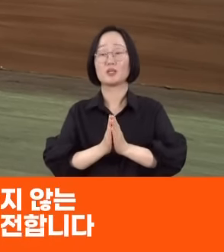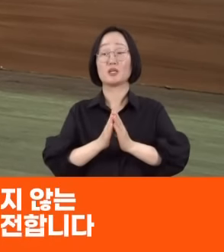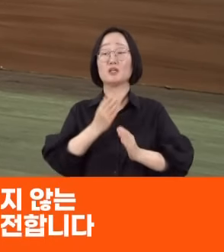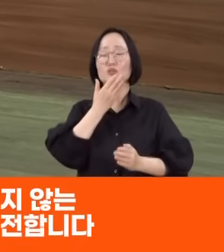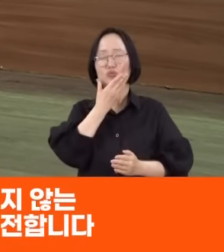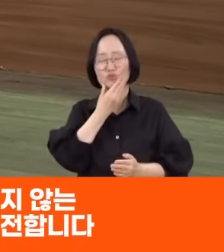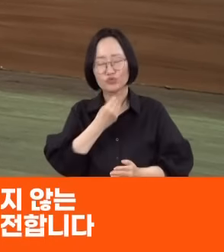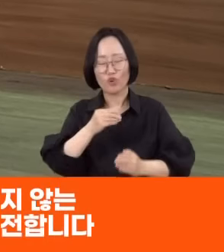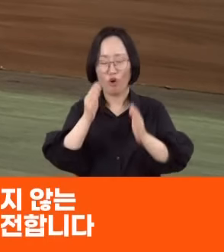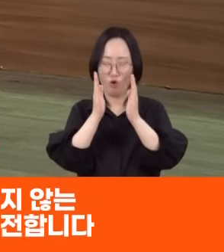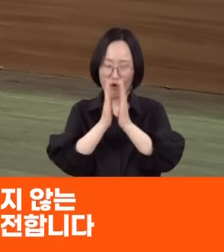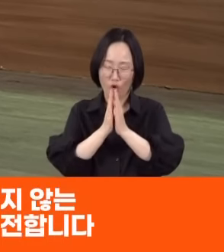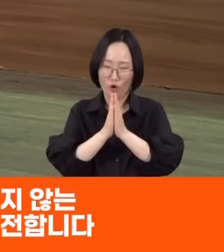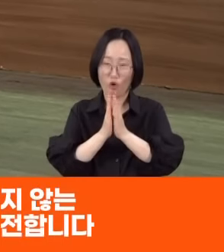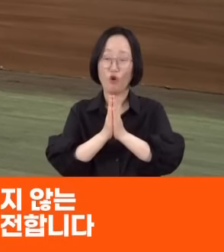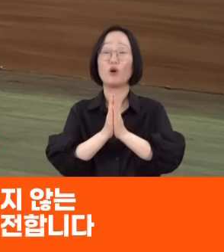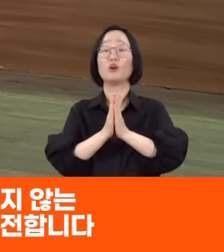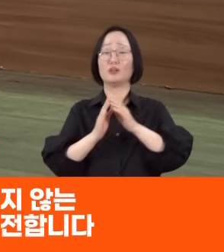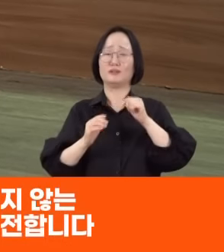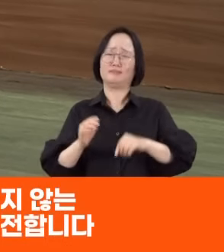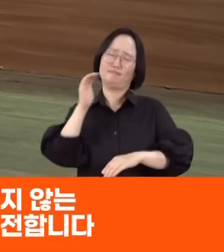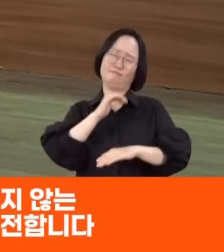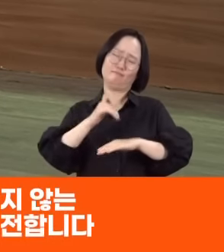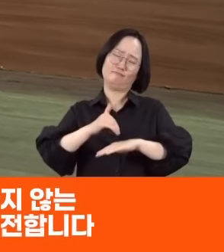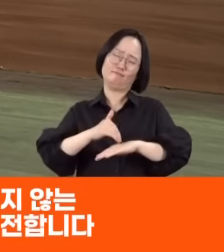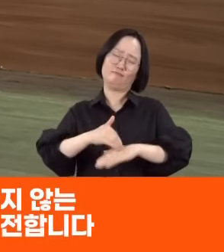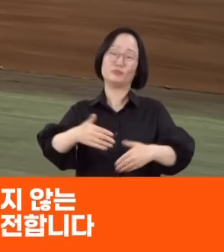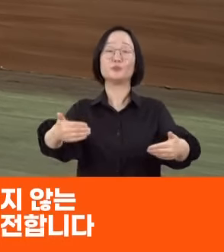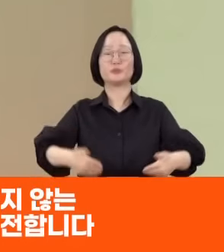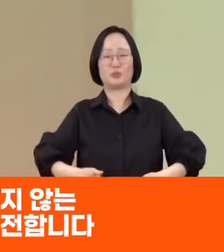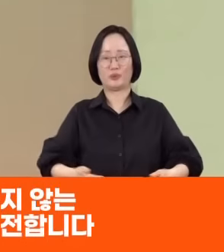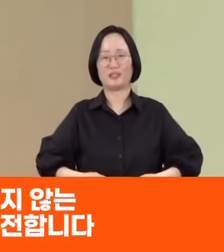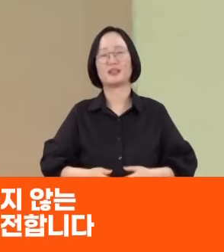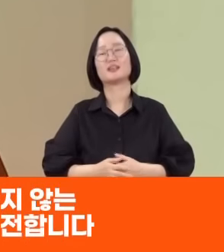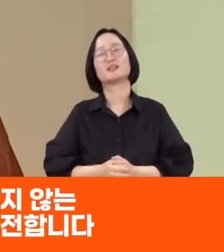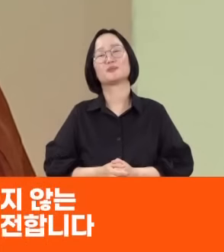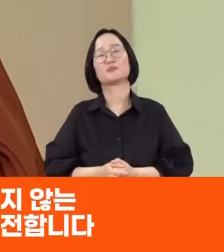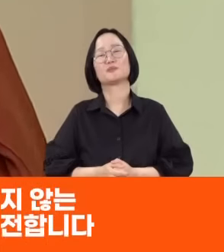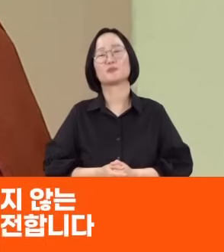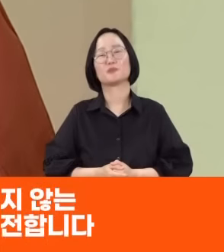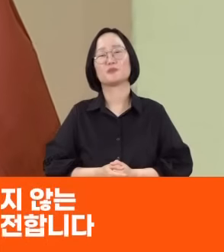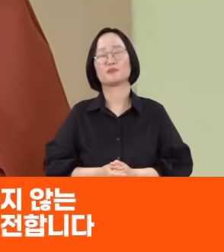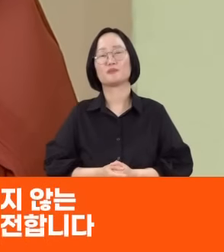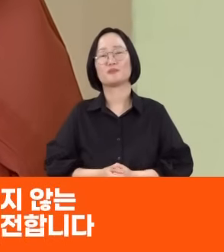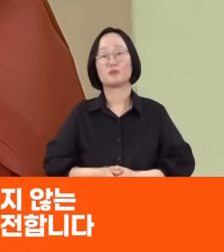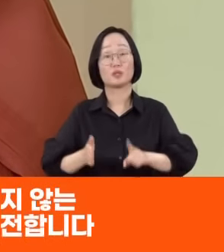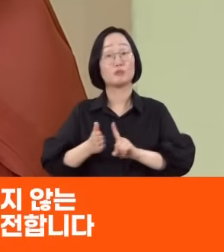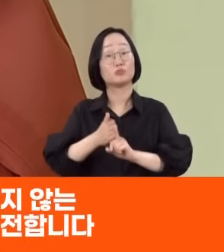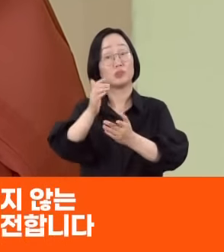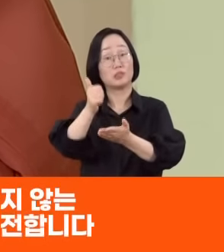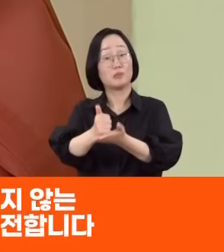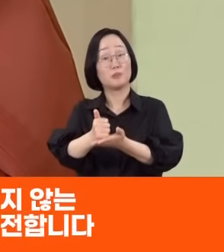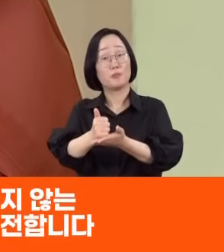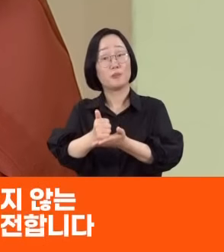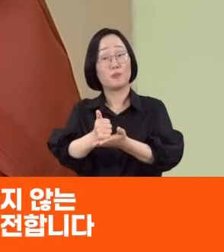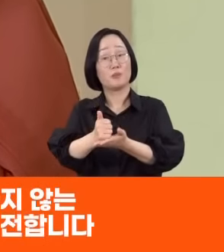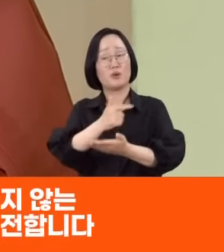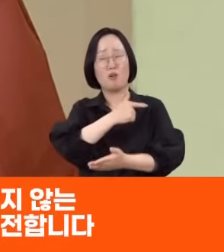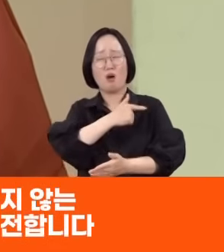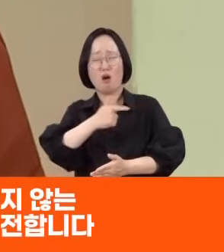원하면서고 닦아야 합니다 부처님은 비라서